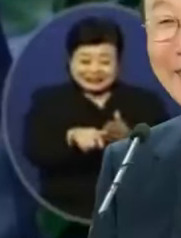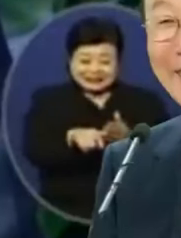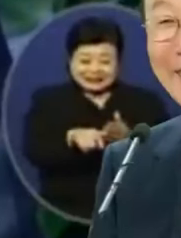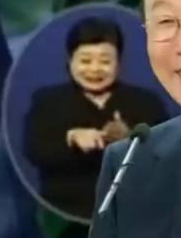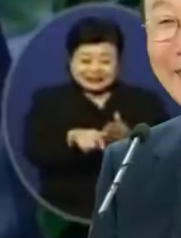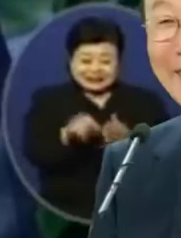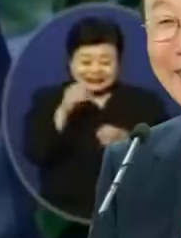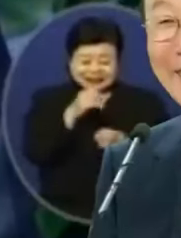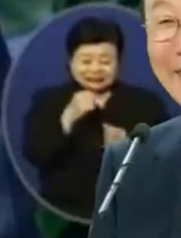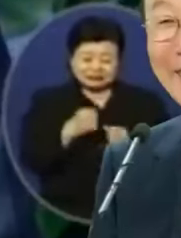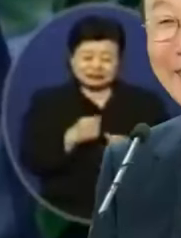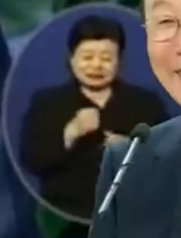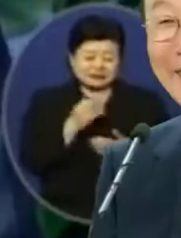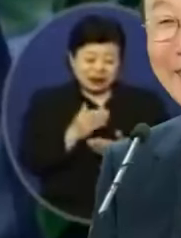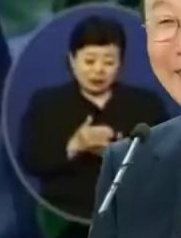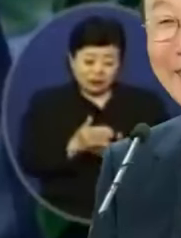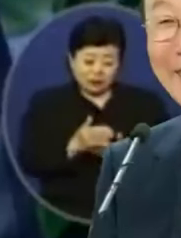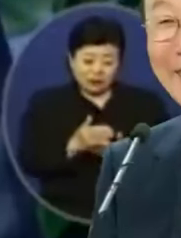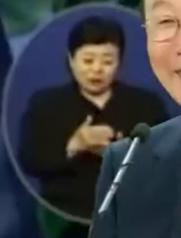그냥 잊지 마시고